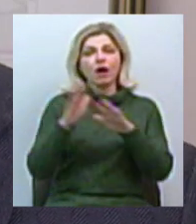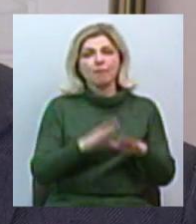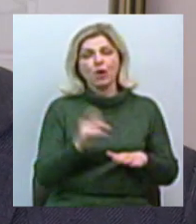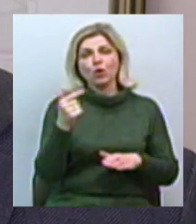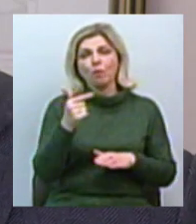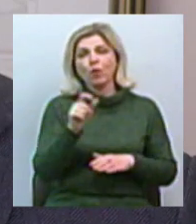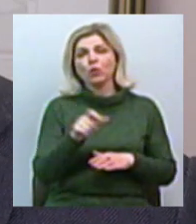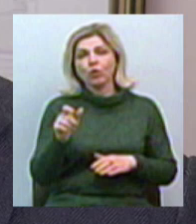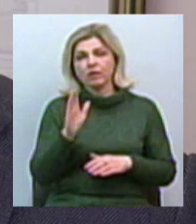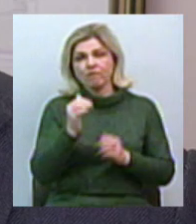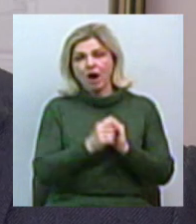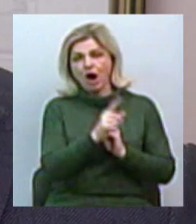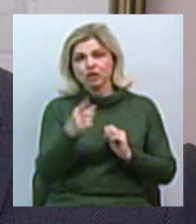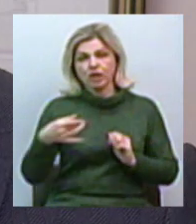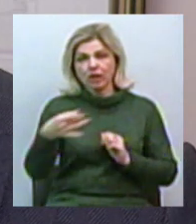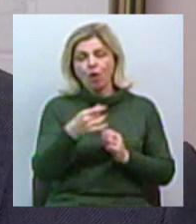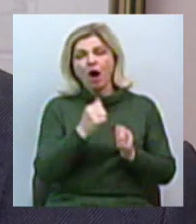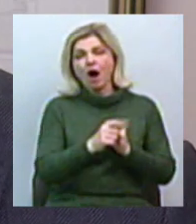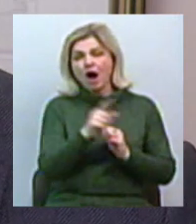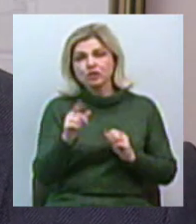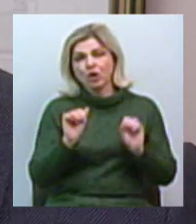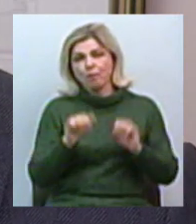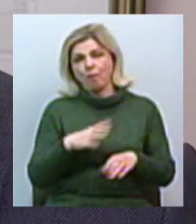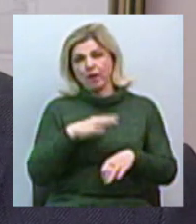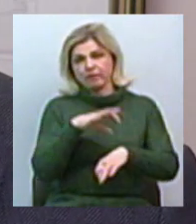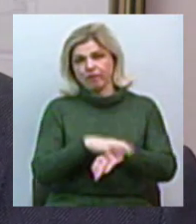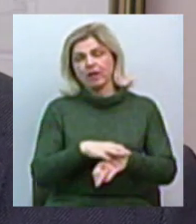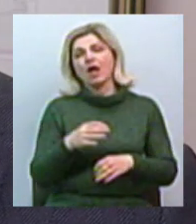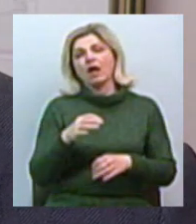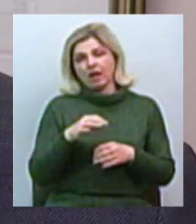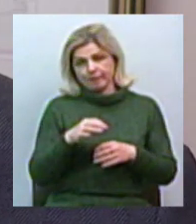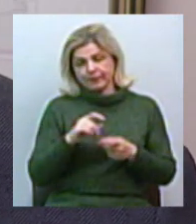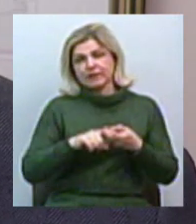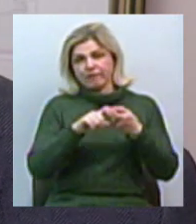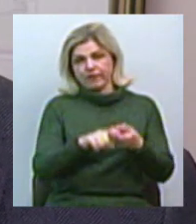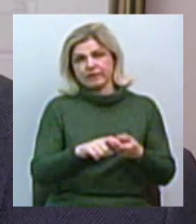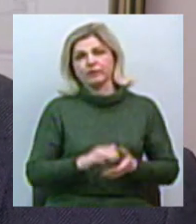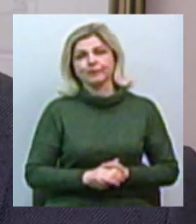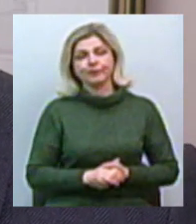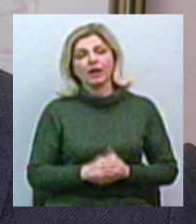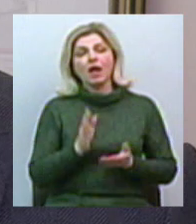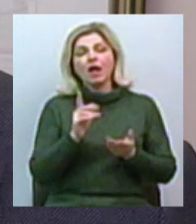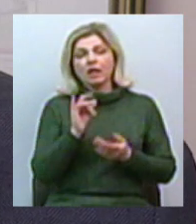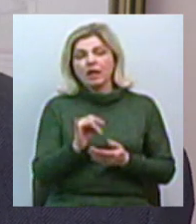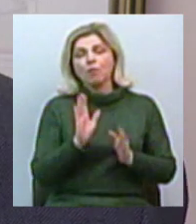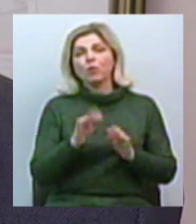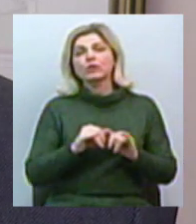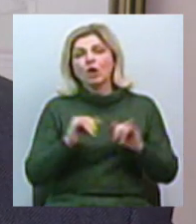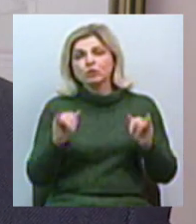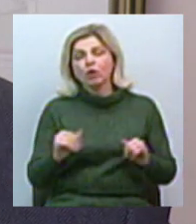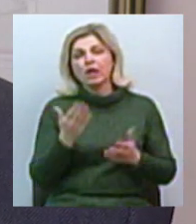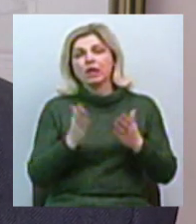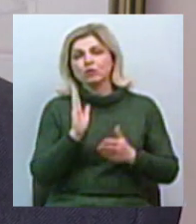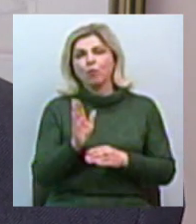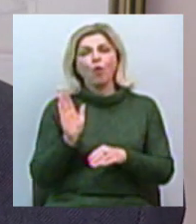в кожний з регіонів, адже кожний з них може виявитись потенційним носієм вірусу. У нас також передбачено розгортання, якщо буде